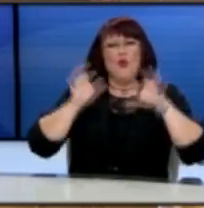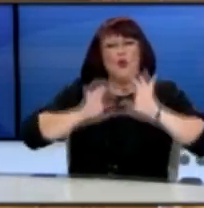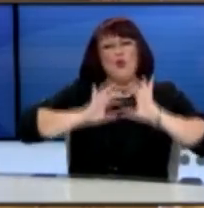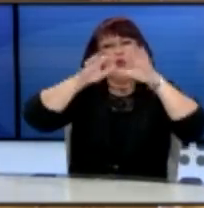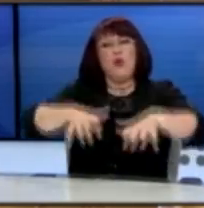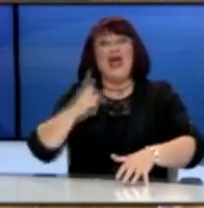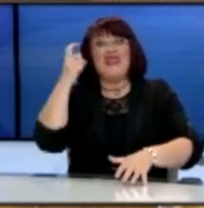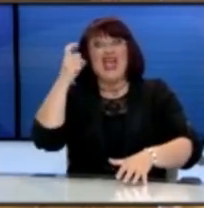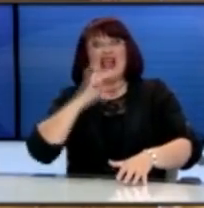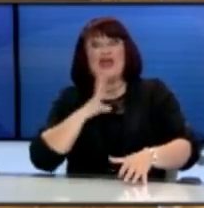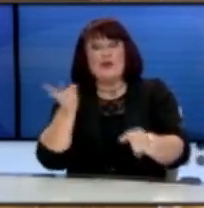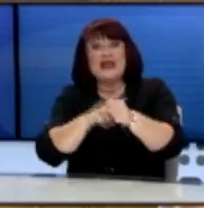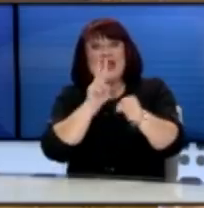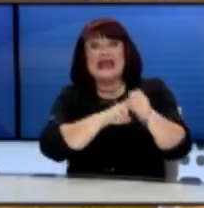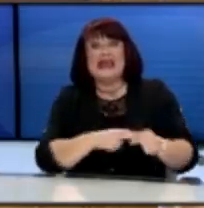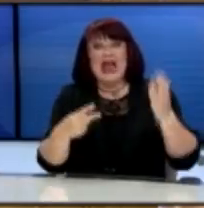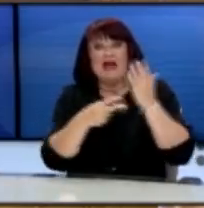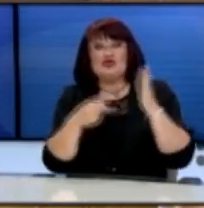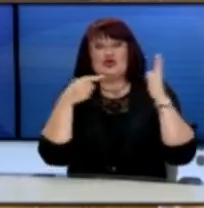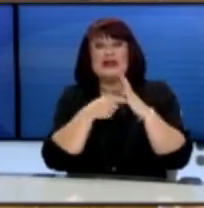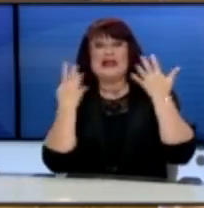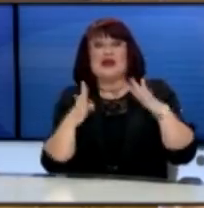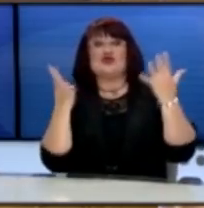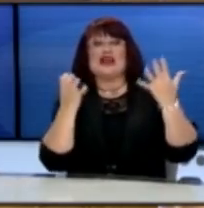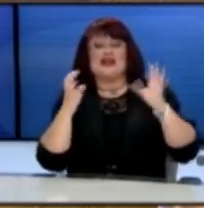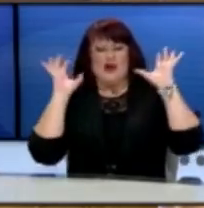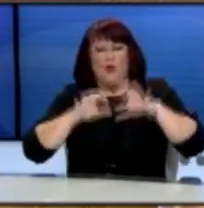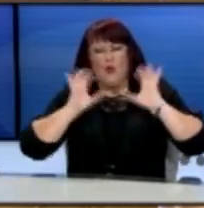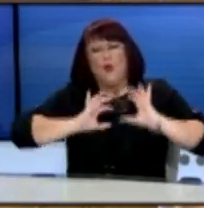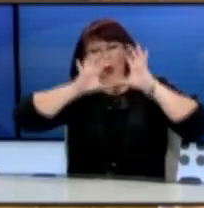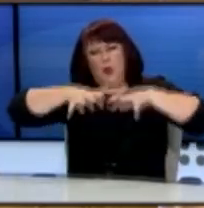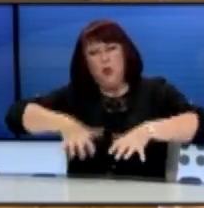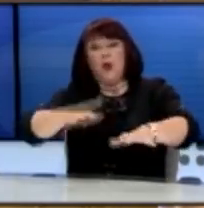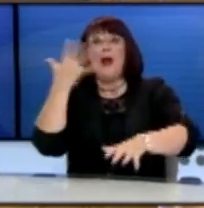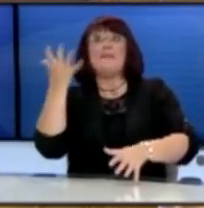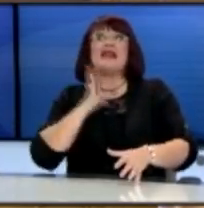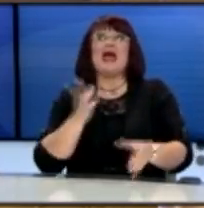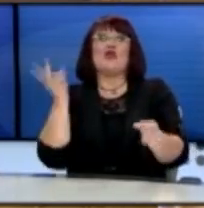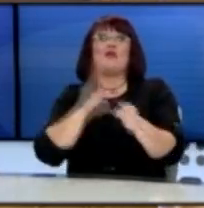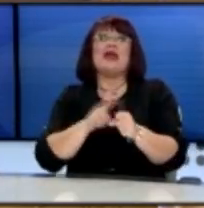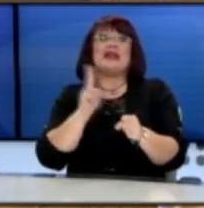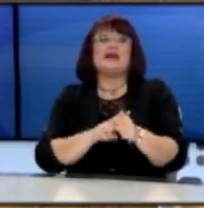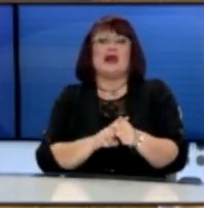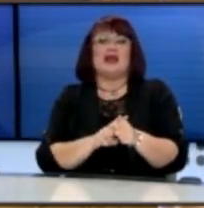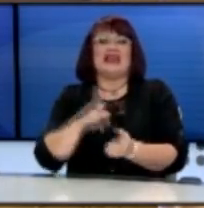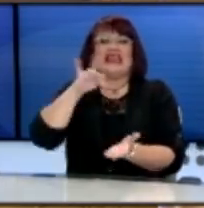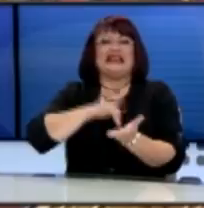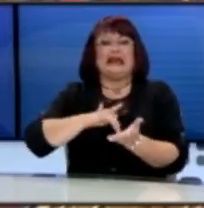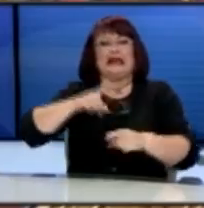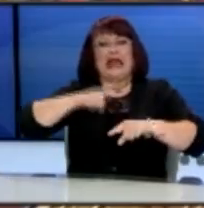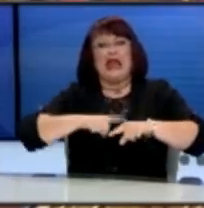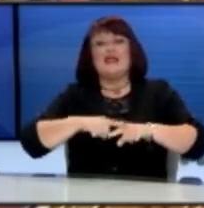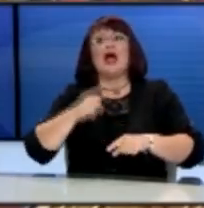10 νεκρούς. Τον Αύγουστο του 1990, μια άλλη μεγάλη πλημμύρα έπνιξε 5 ανθρώπους στην κεντρική Ελλάδα, και